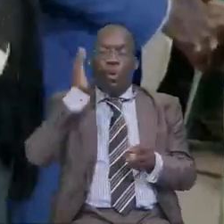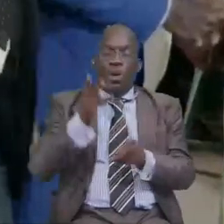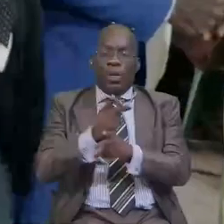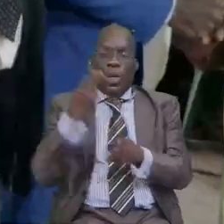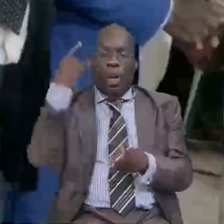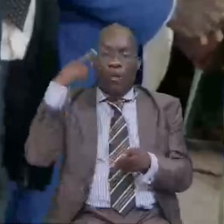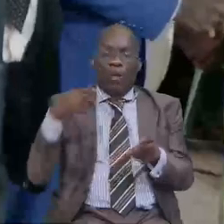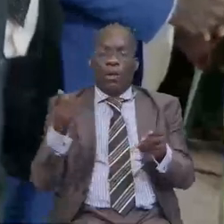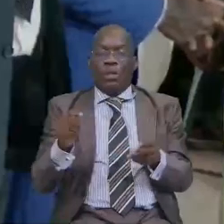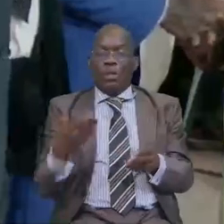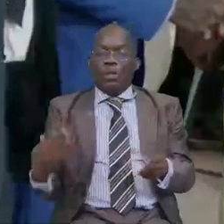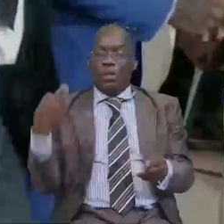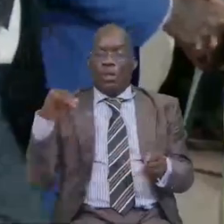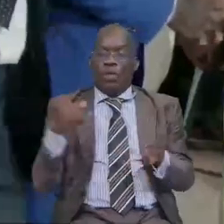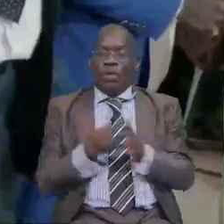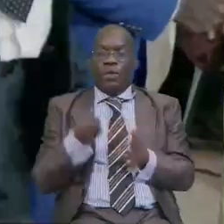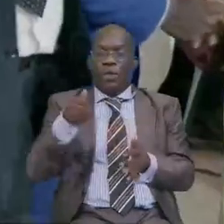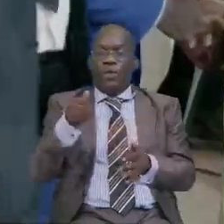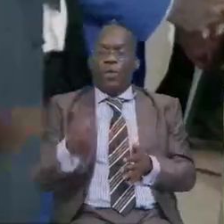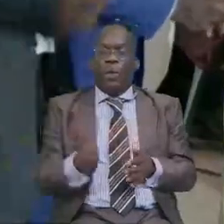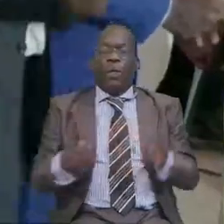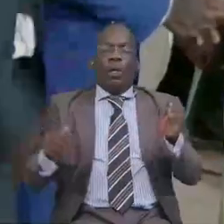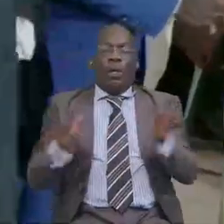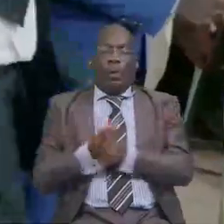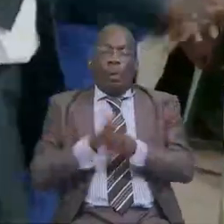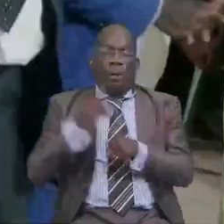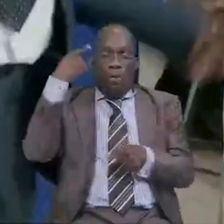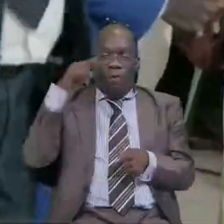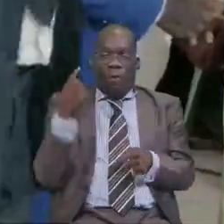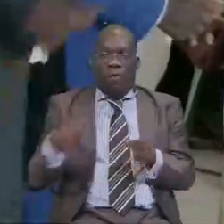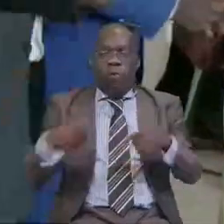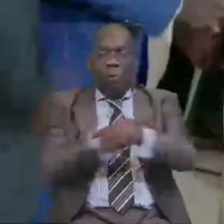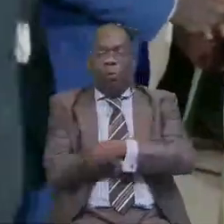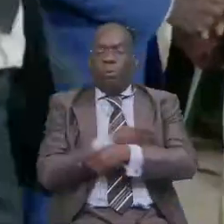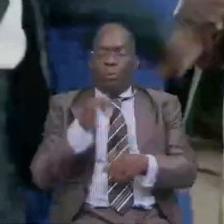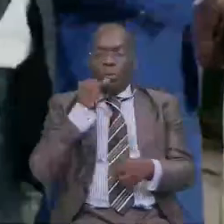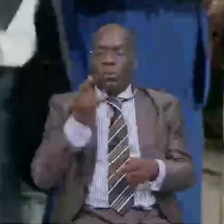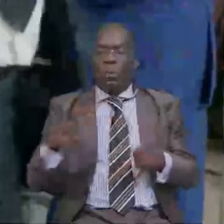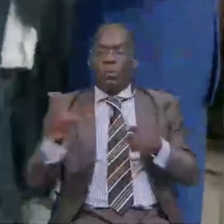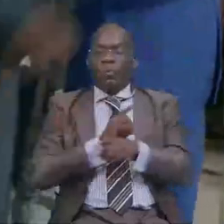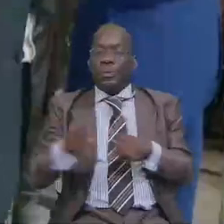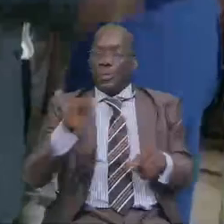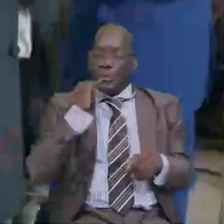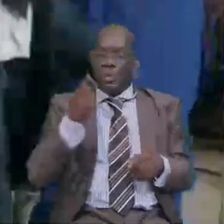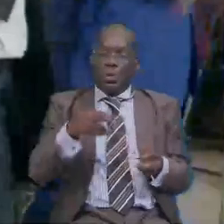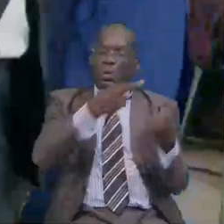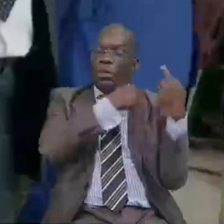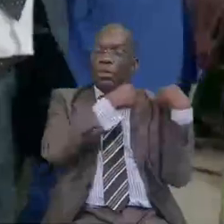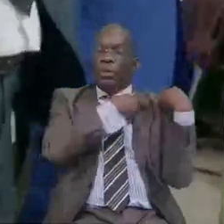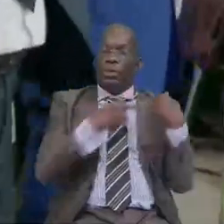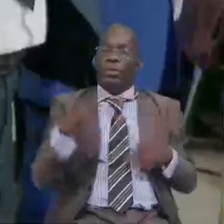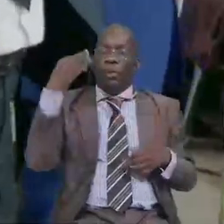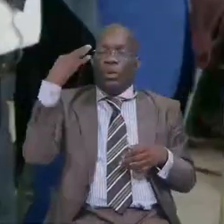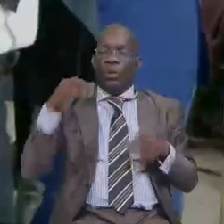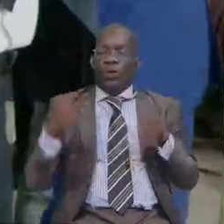de choses suffisantes pour le jour. C'est le devoir, la responsabilité de